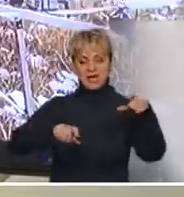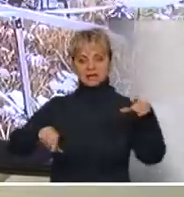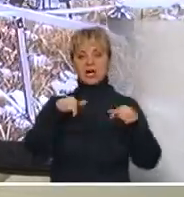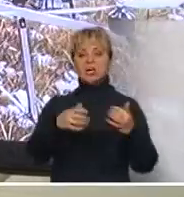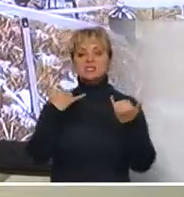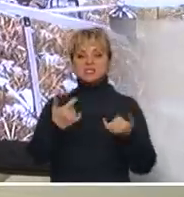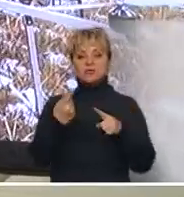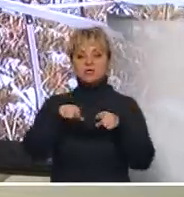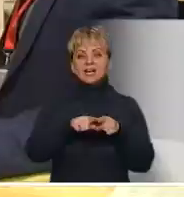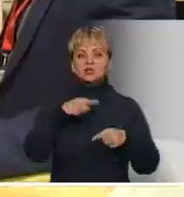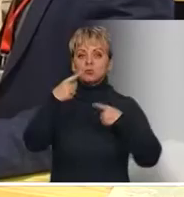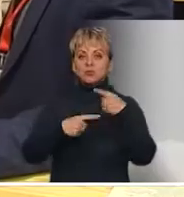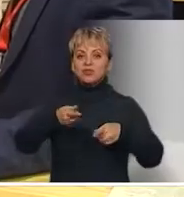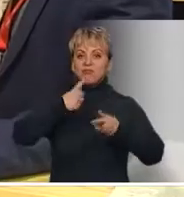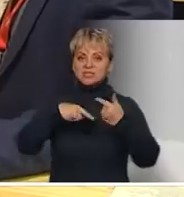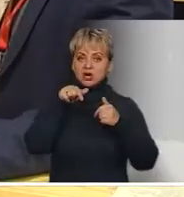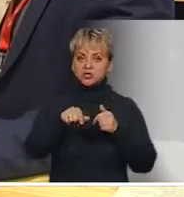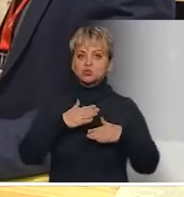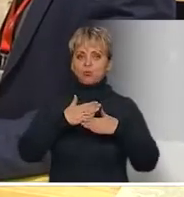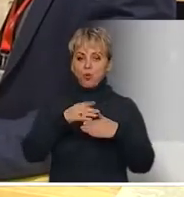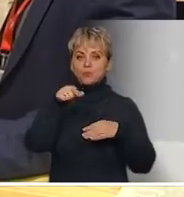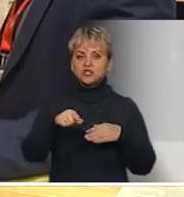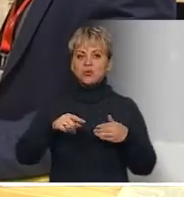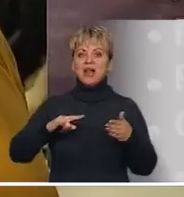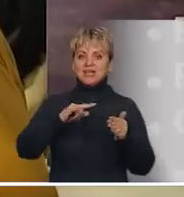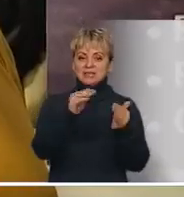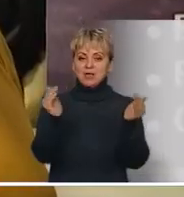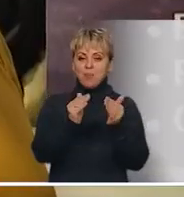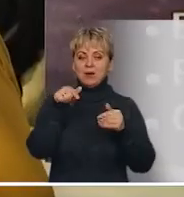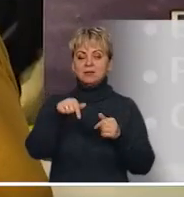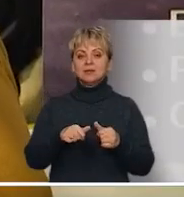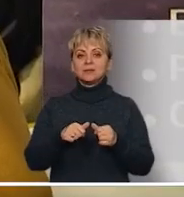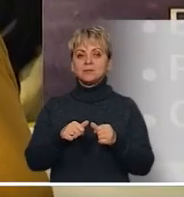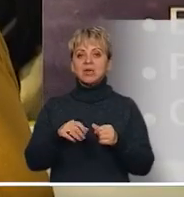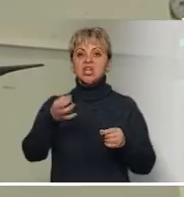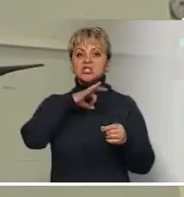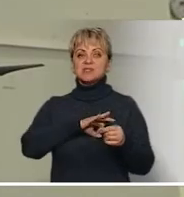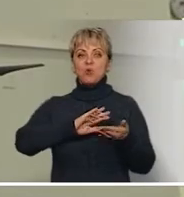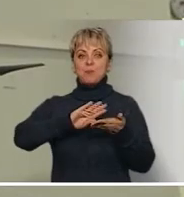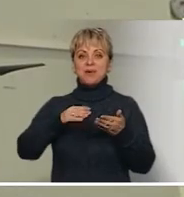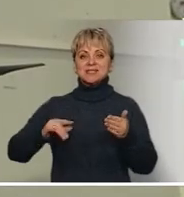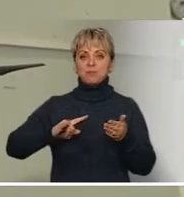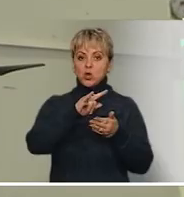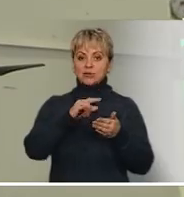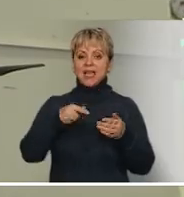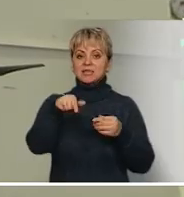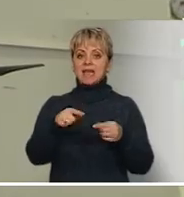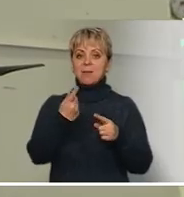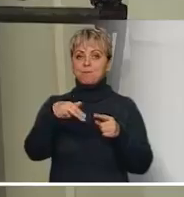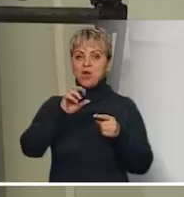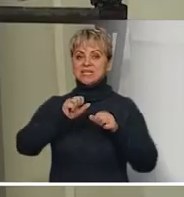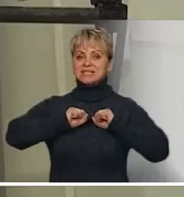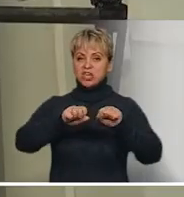специальных лент. Сегодня к этому методу возвращаются с помощью летательных аппаратов. использования беспилотной авиации,